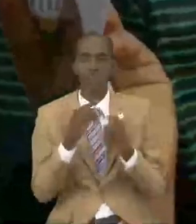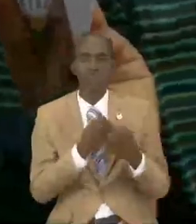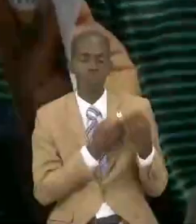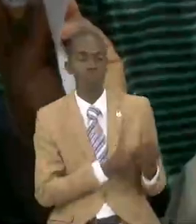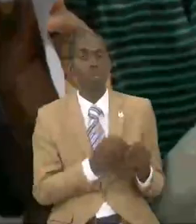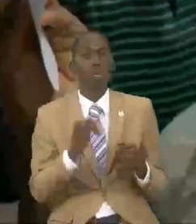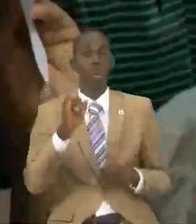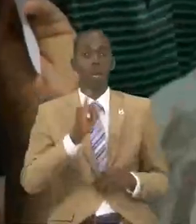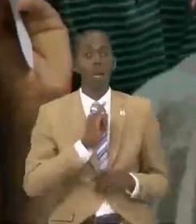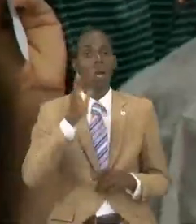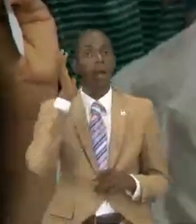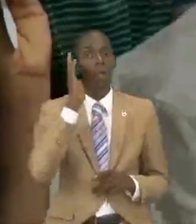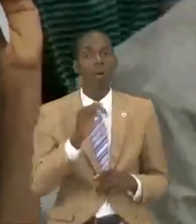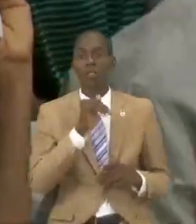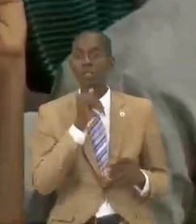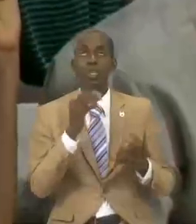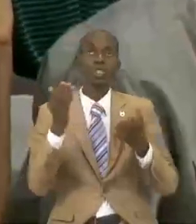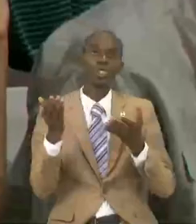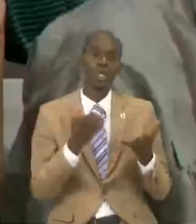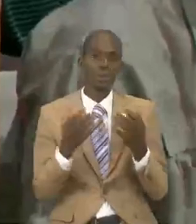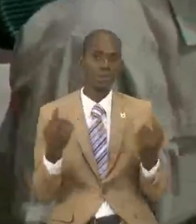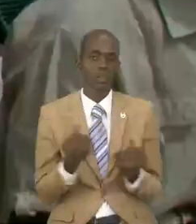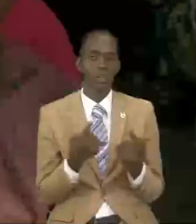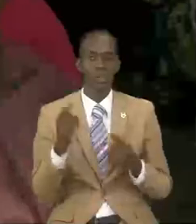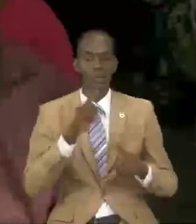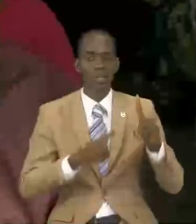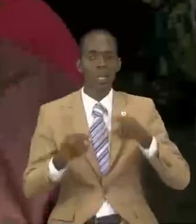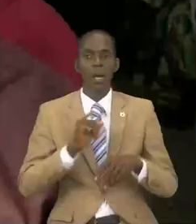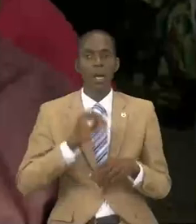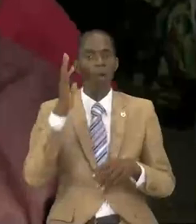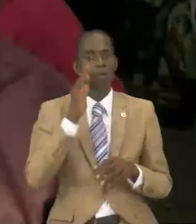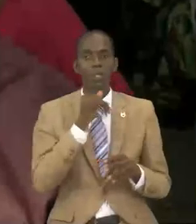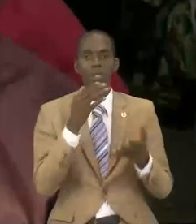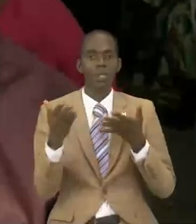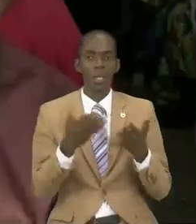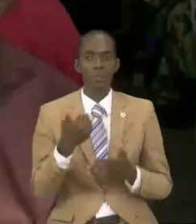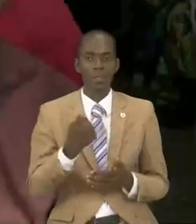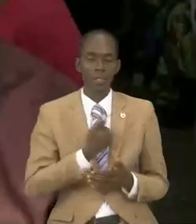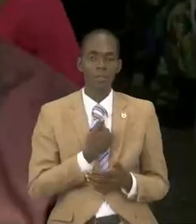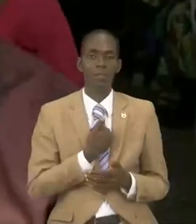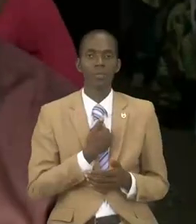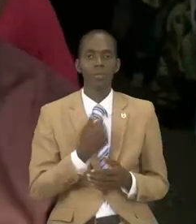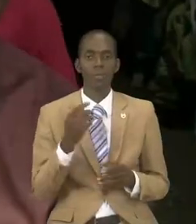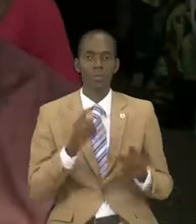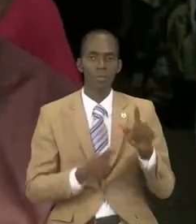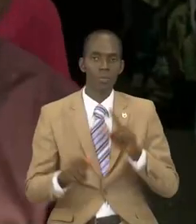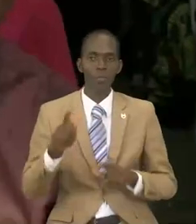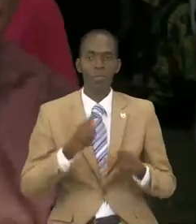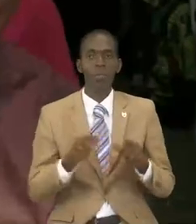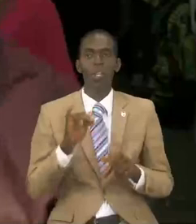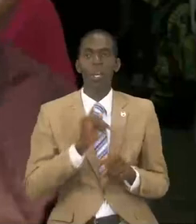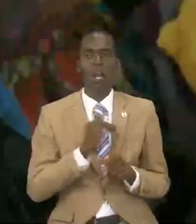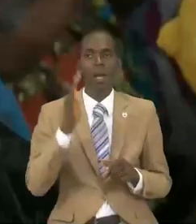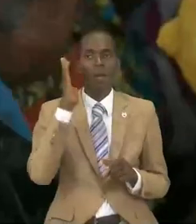vais crier que je ne serai plus esclave du péché. Je ne serai plus esclave du moi. Moi, je